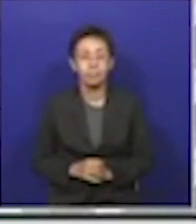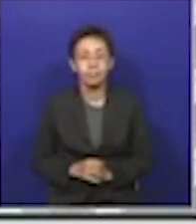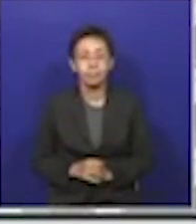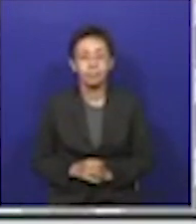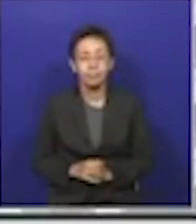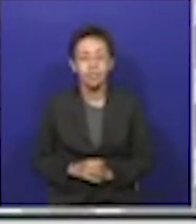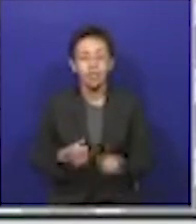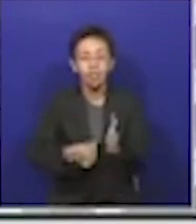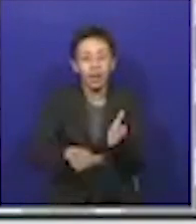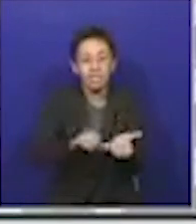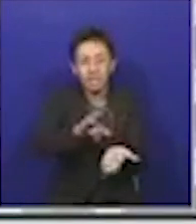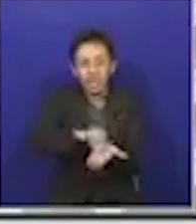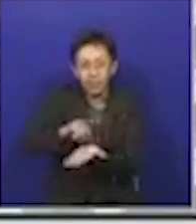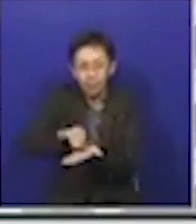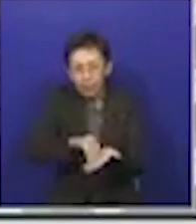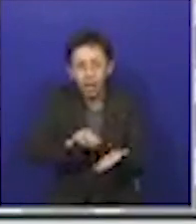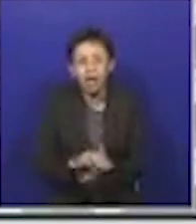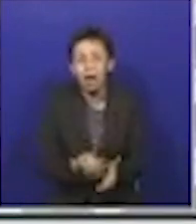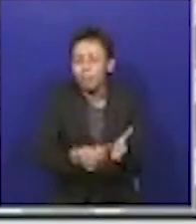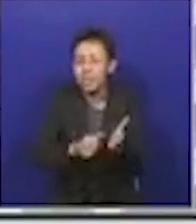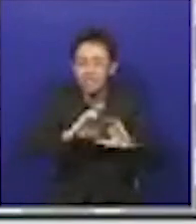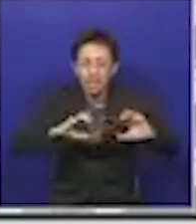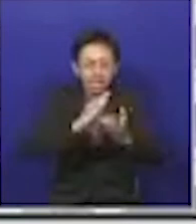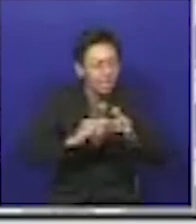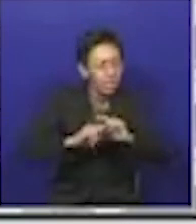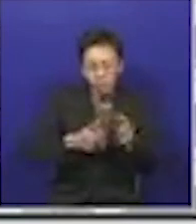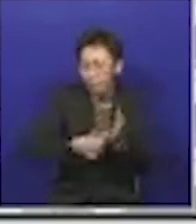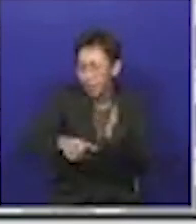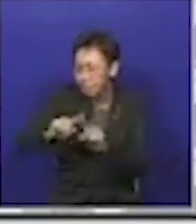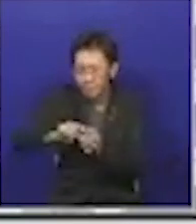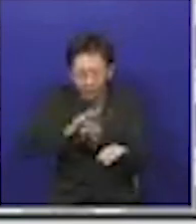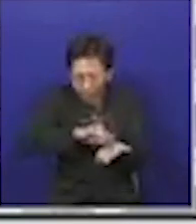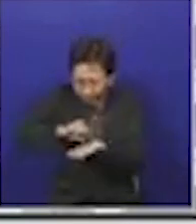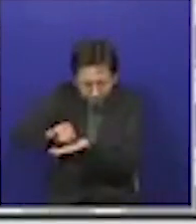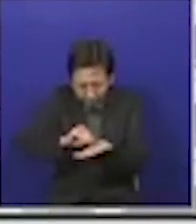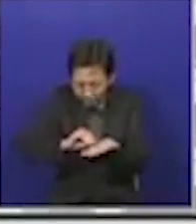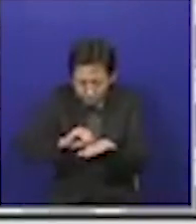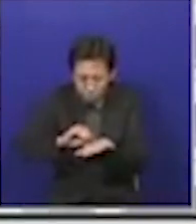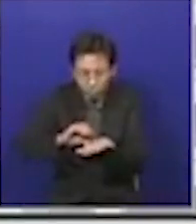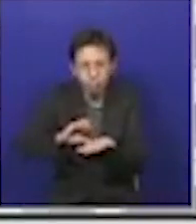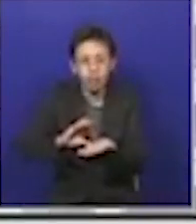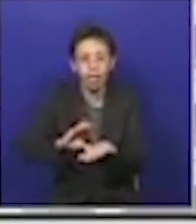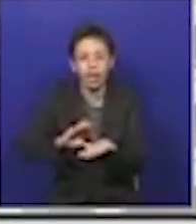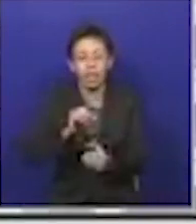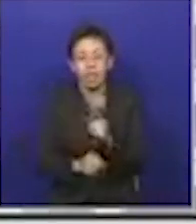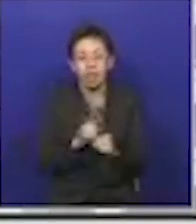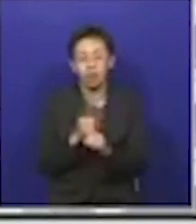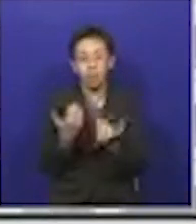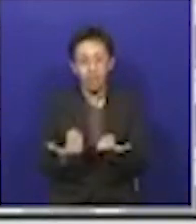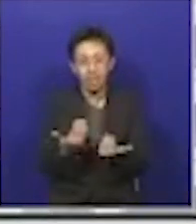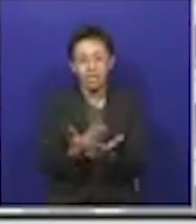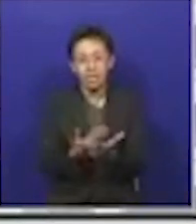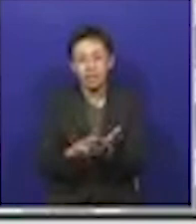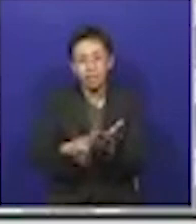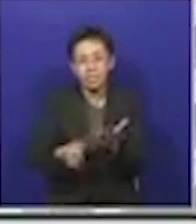แล้วก็เก็บภาษีตรงภาษีอ้อมรัฐวิสาหกิจเก็บทุกอย่างเขากะว่าปีนี้จะเก็บ